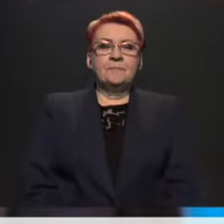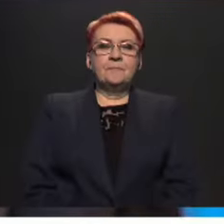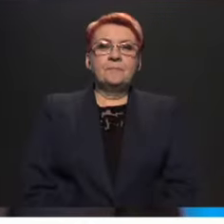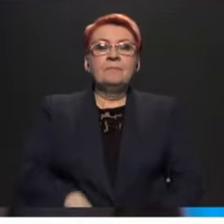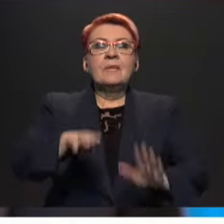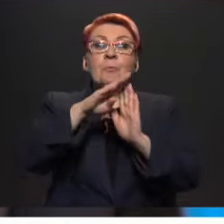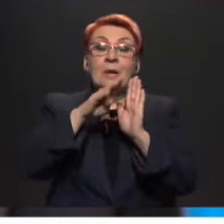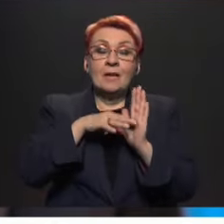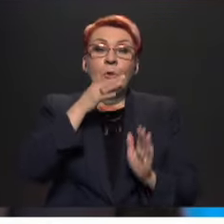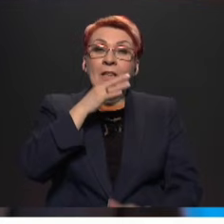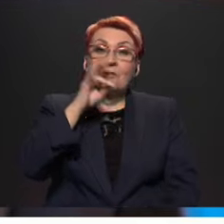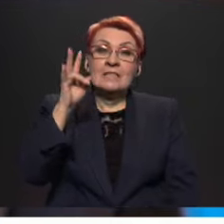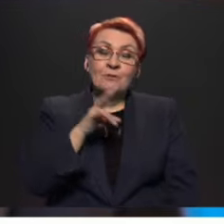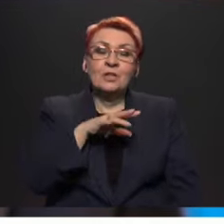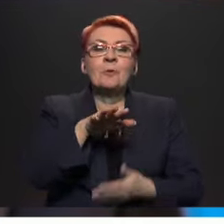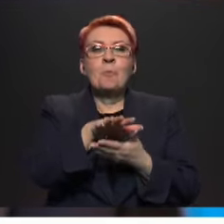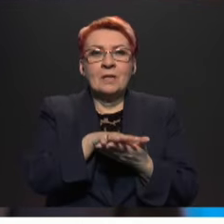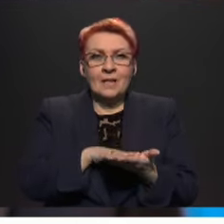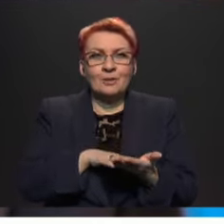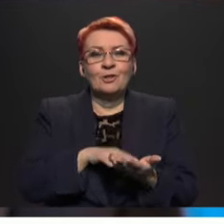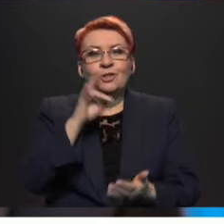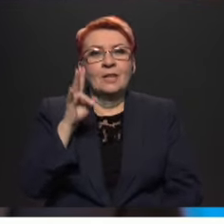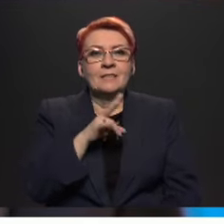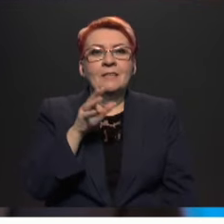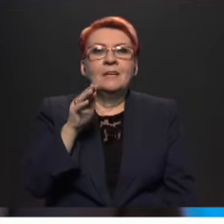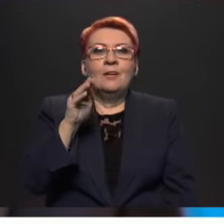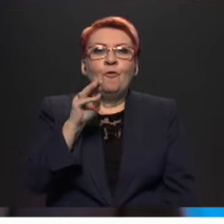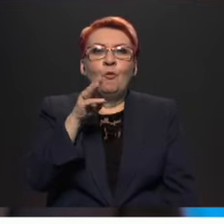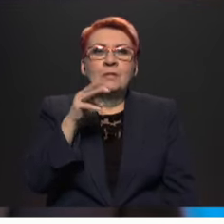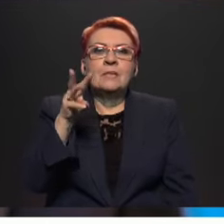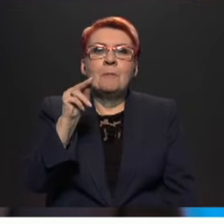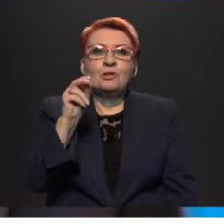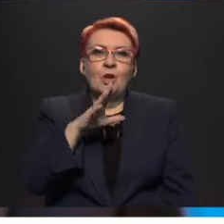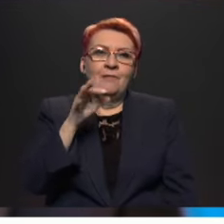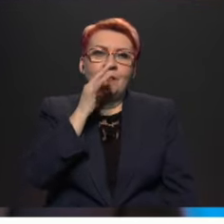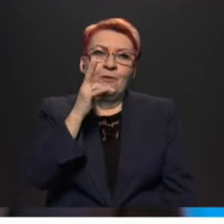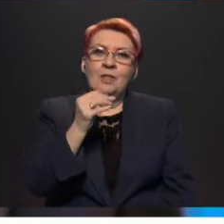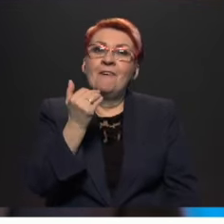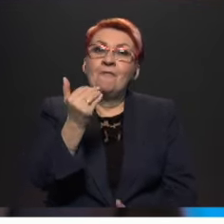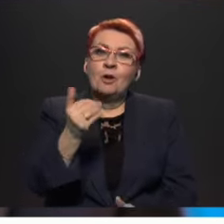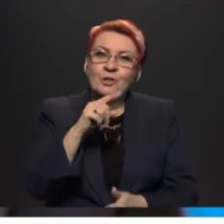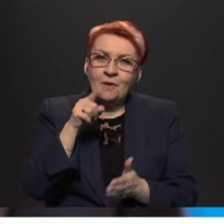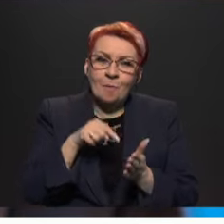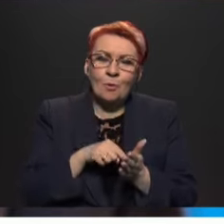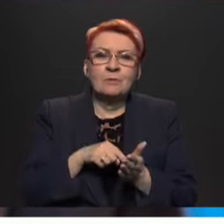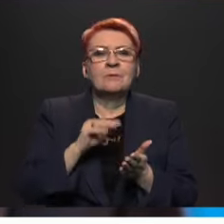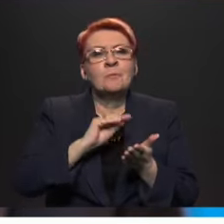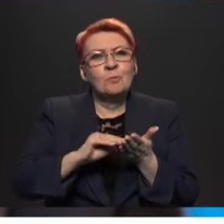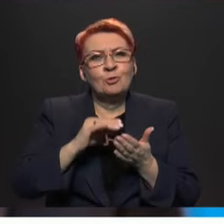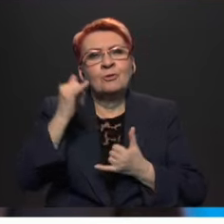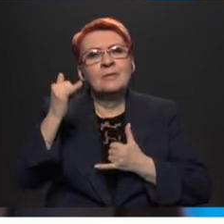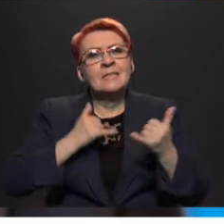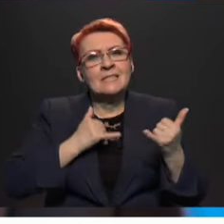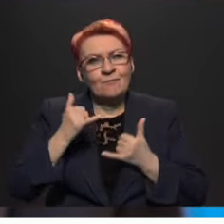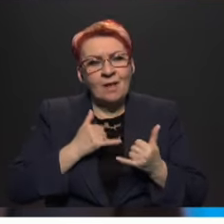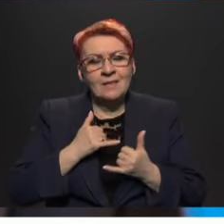Программа «Прямая линия. Ответ священника» продолжается. Отец Фотий Мочалов, напомню, сегодня отвечает на ваши вопросы. Пишите и звоните к нам по телефону